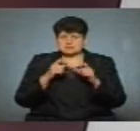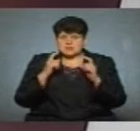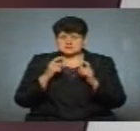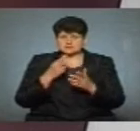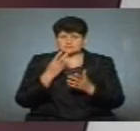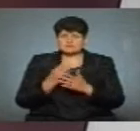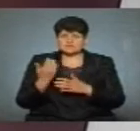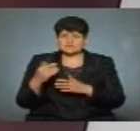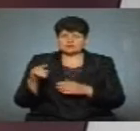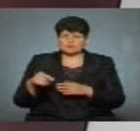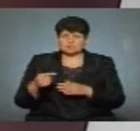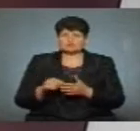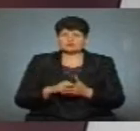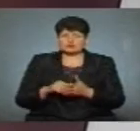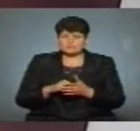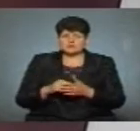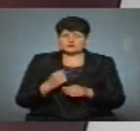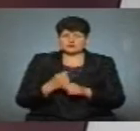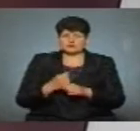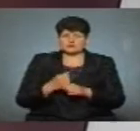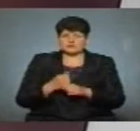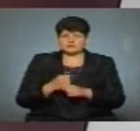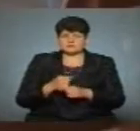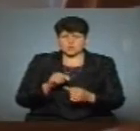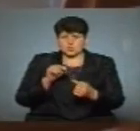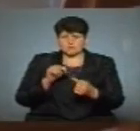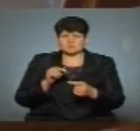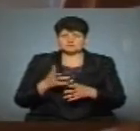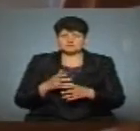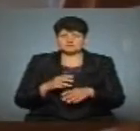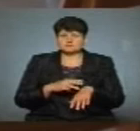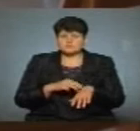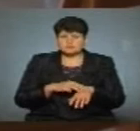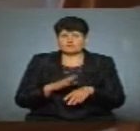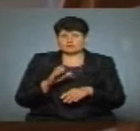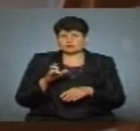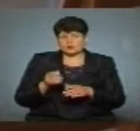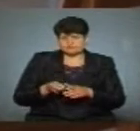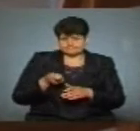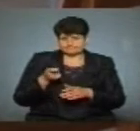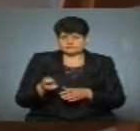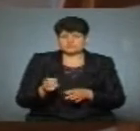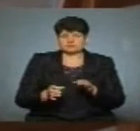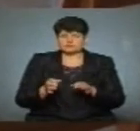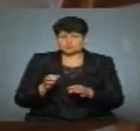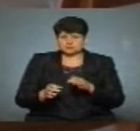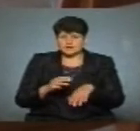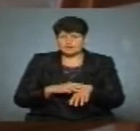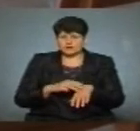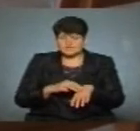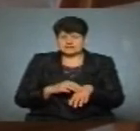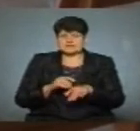їхню вимогу документів та чинив опір правоохоронцям. Володимир Букатка подав до суду на поліцейських. Окрім цього, справу